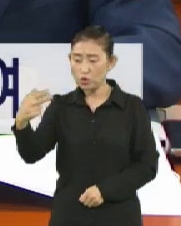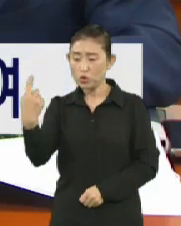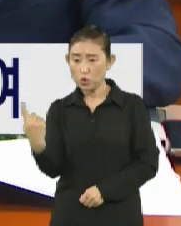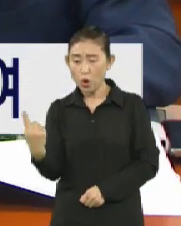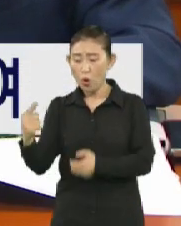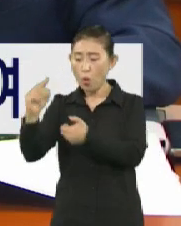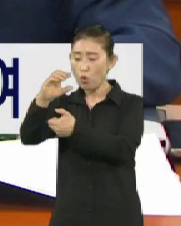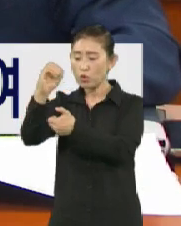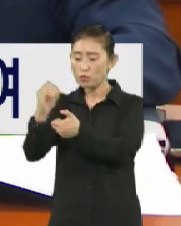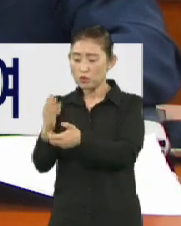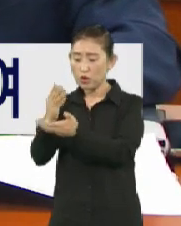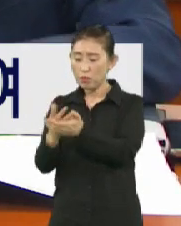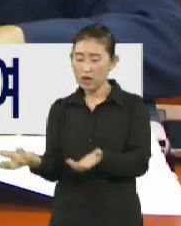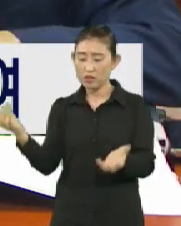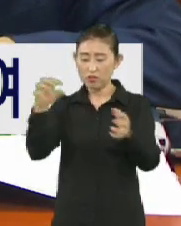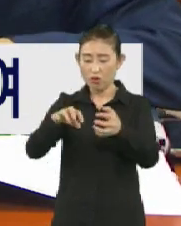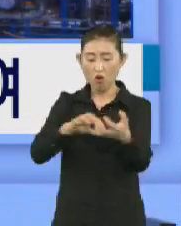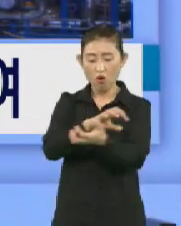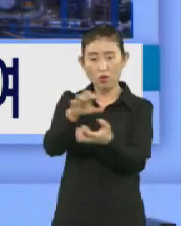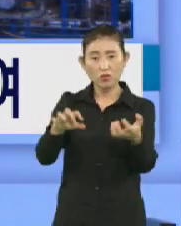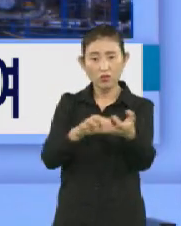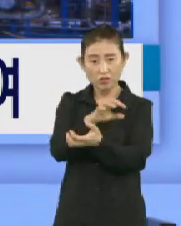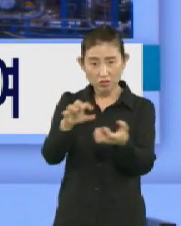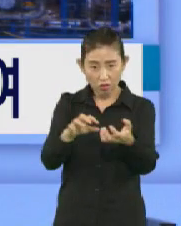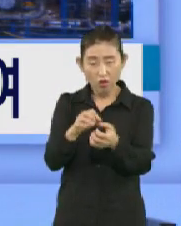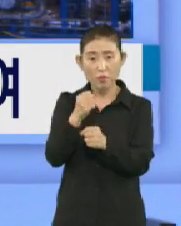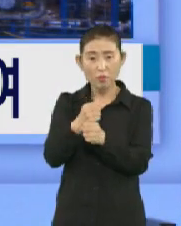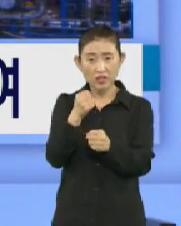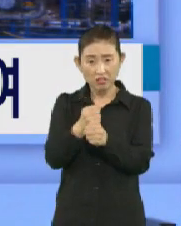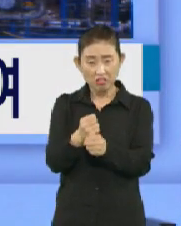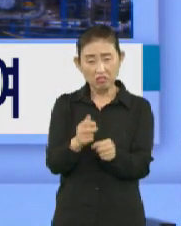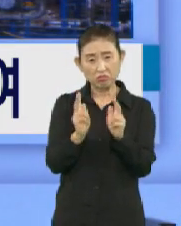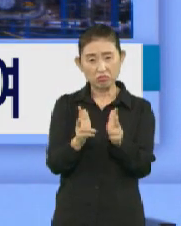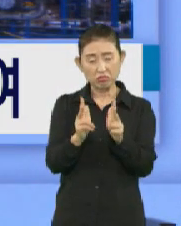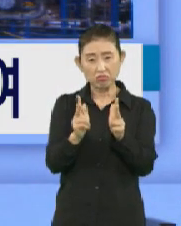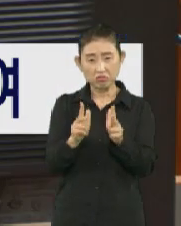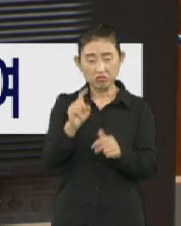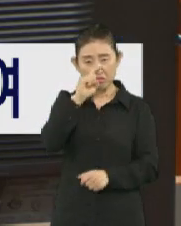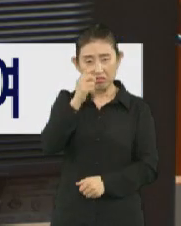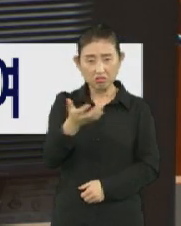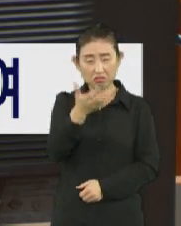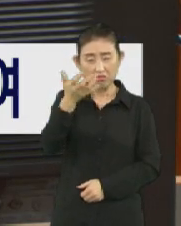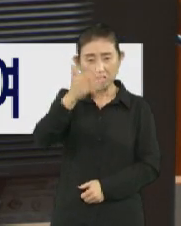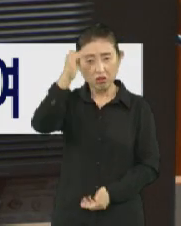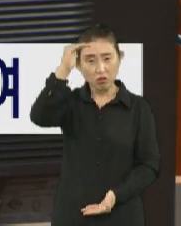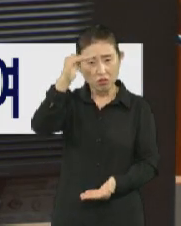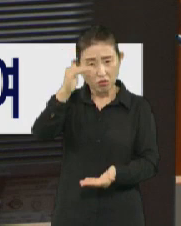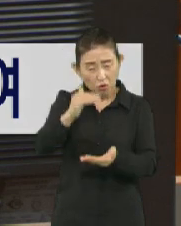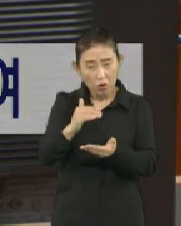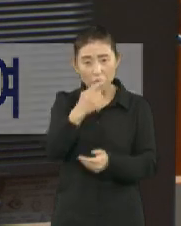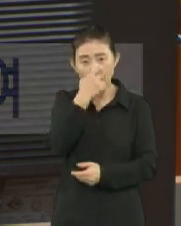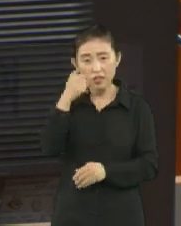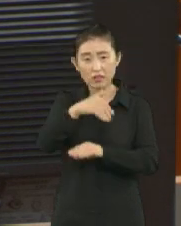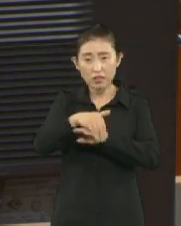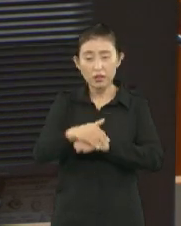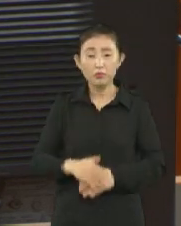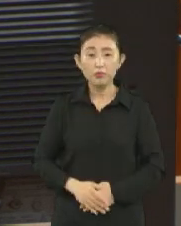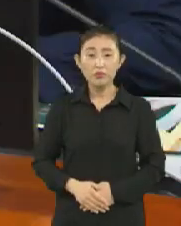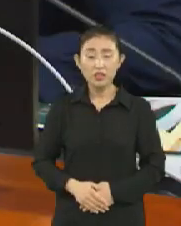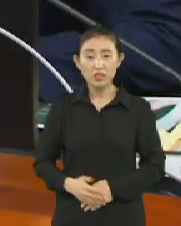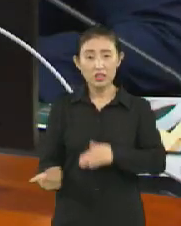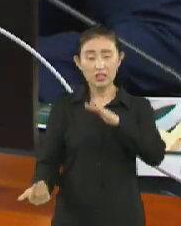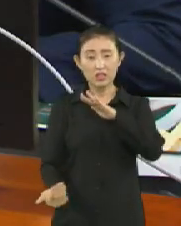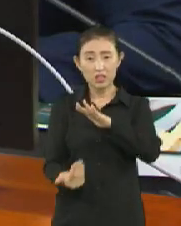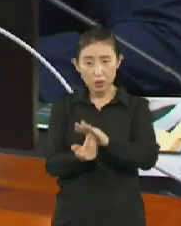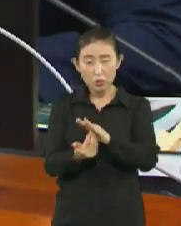수소를 50%까지 혼합한 새 연료를 투입해 연소 안정성을 확인할 계획입니다. 현재 이 분야